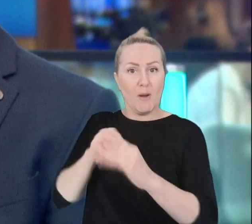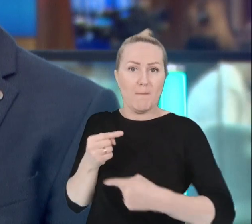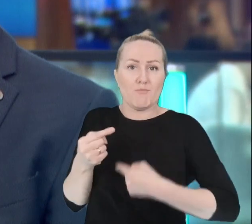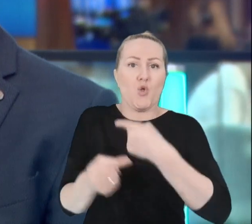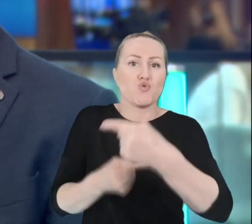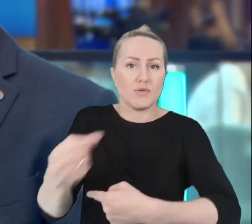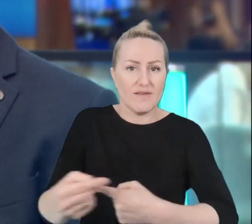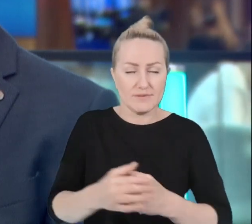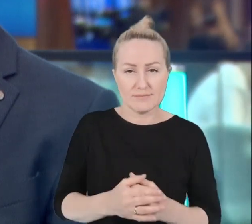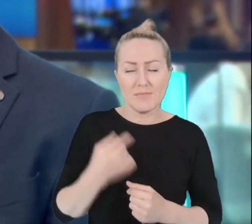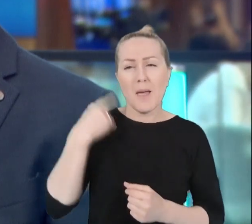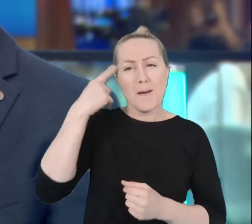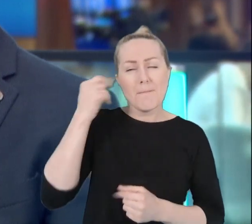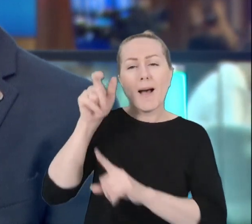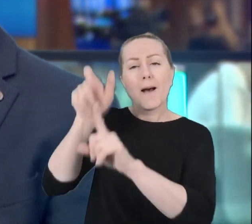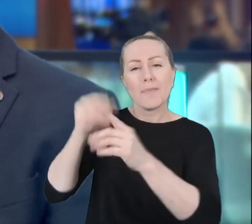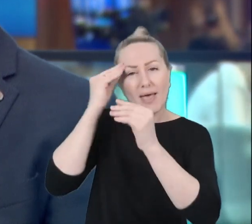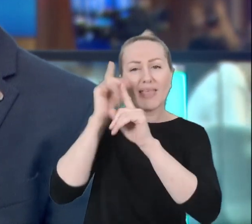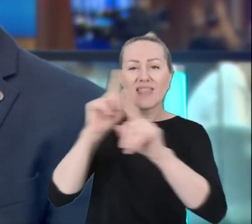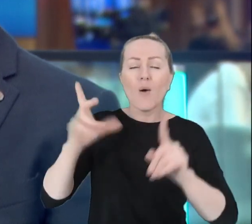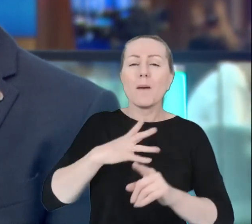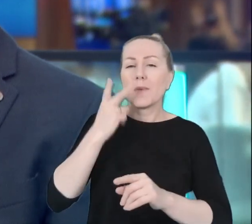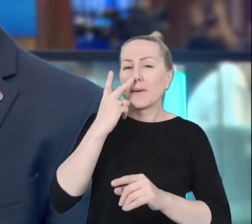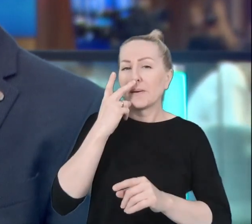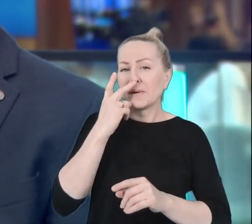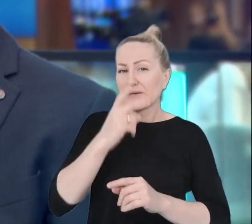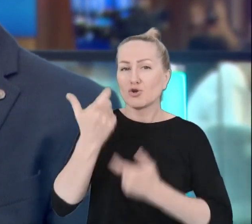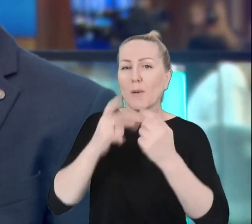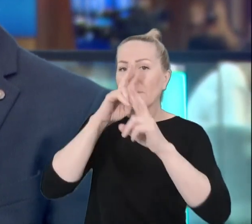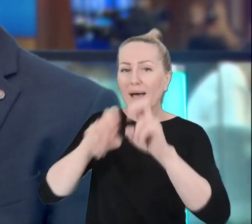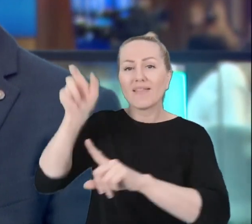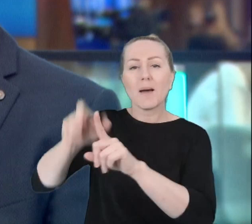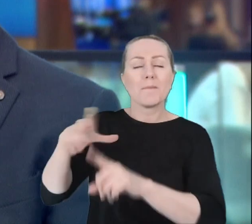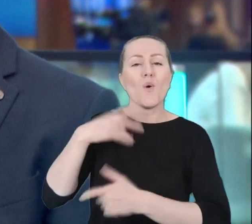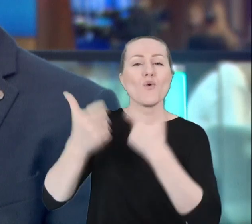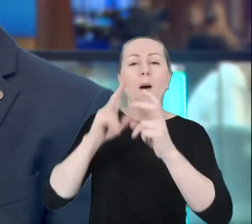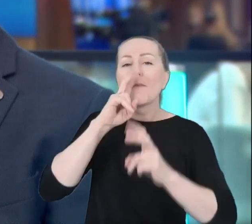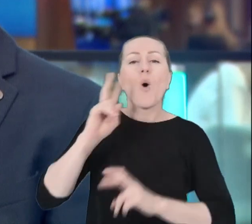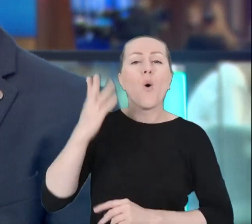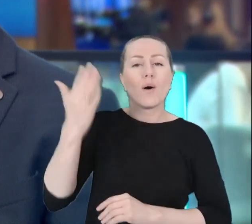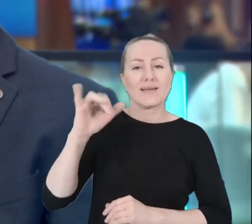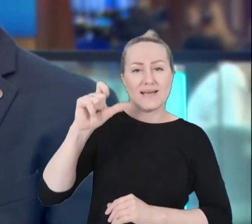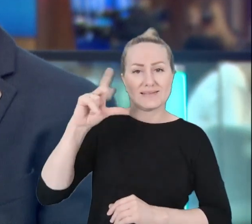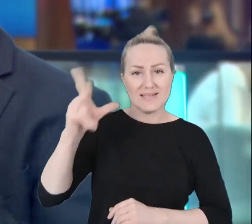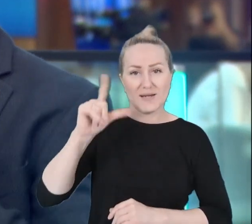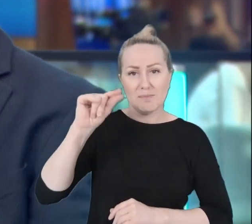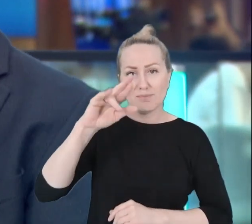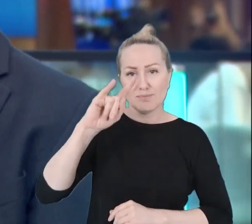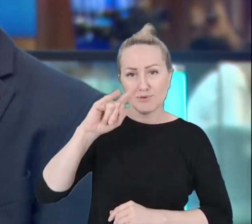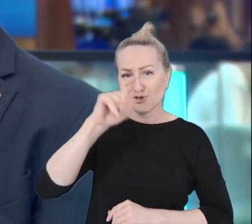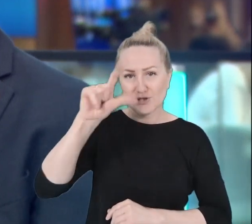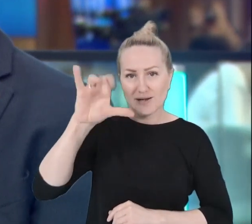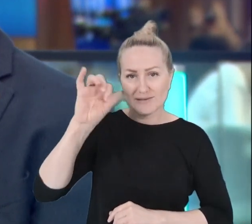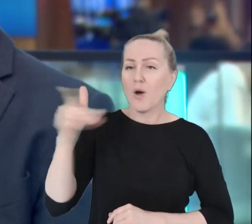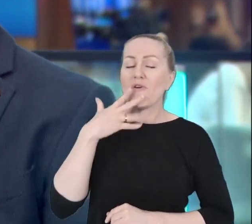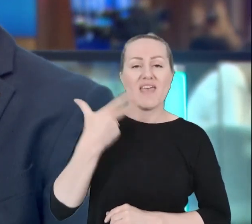jakiejś nauczycielki z badań robionych przez Jacka Pyżalskiego, która powiedziała: proszę pana, ja nie pracuję z domu, ja mieszkam w pracy. I wtedy trudno było